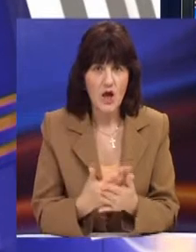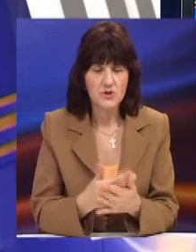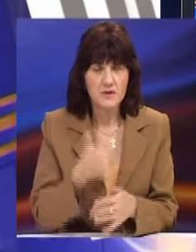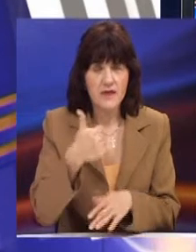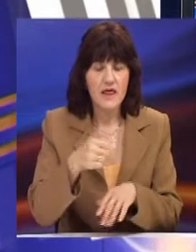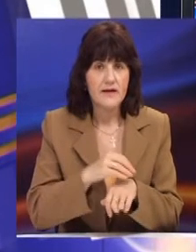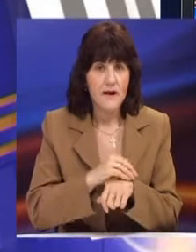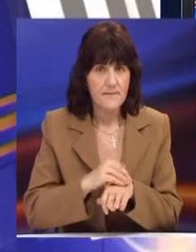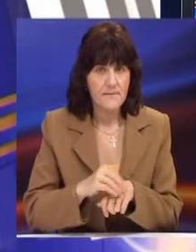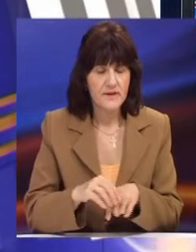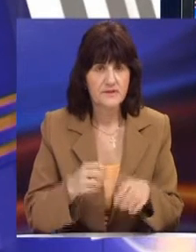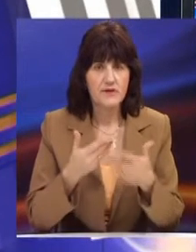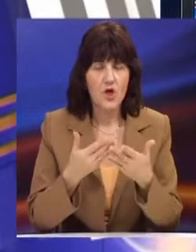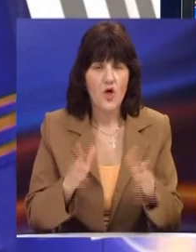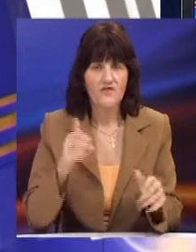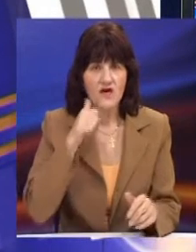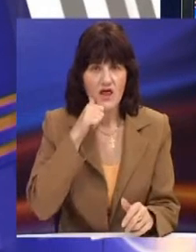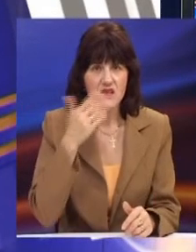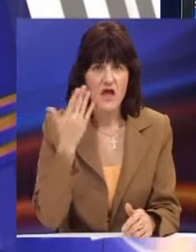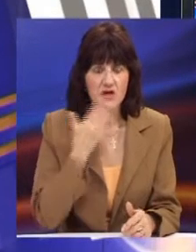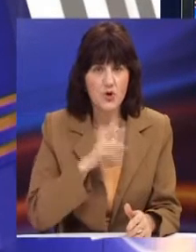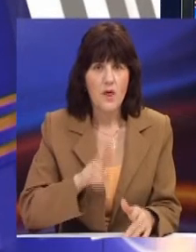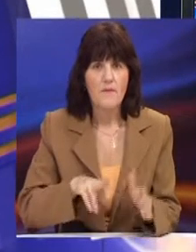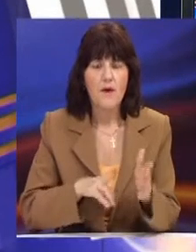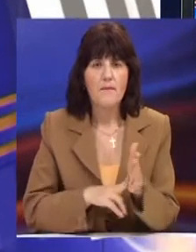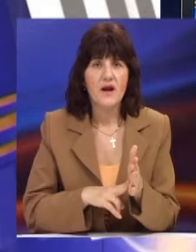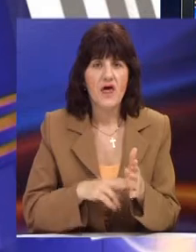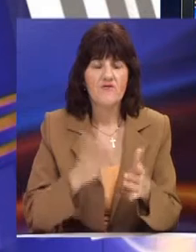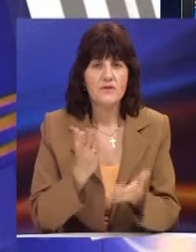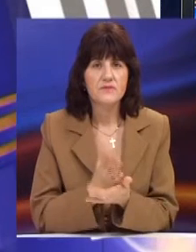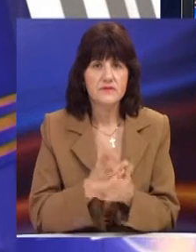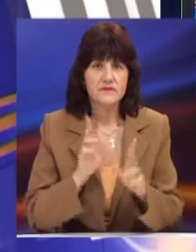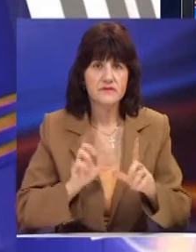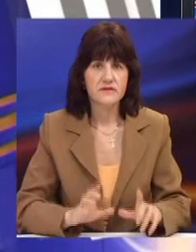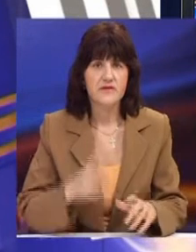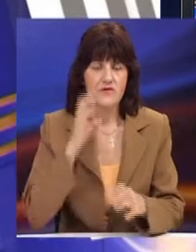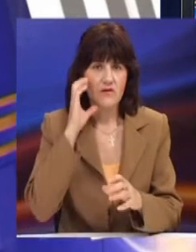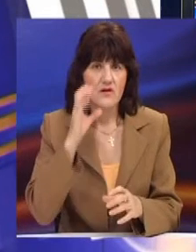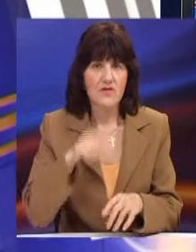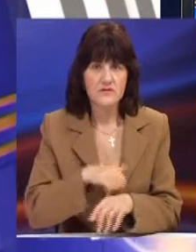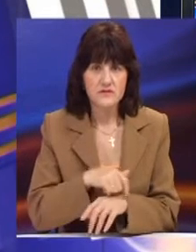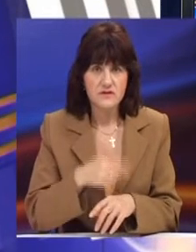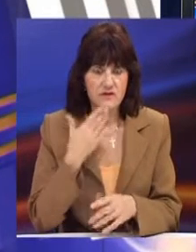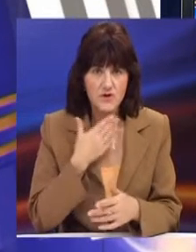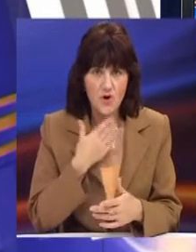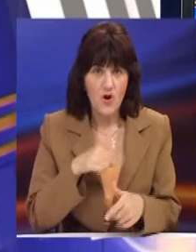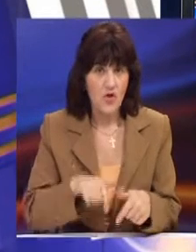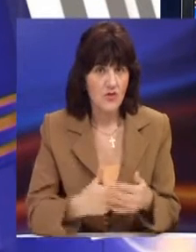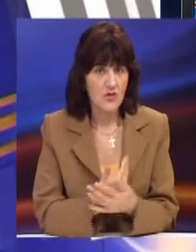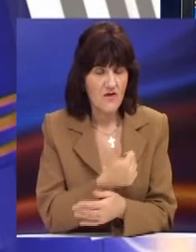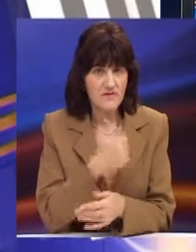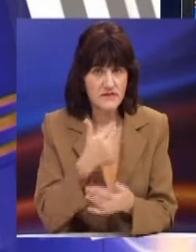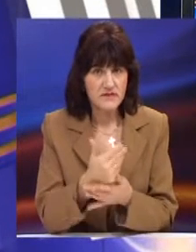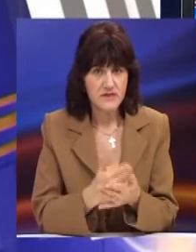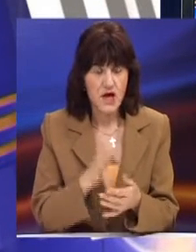osnovaca jednomesečno tokom otvorenog dana škole imaju pravo da prisustvuju nastavi. To je novina koju od ove školske godine